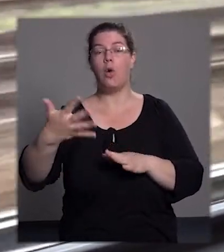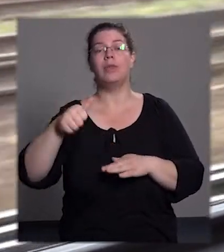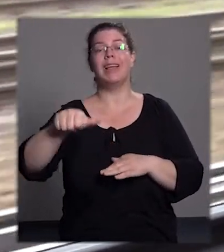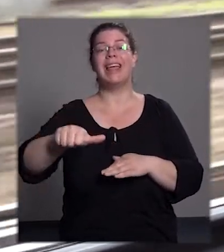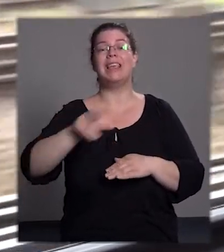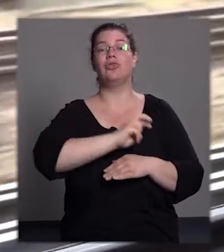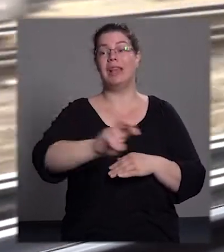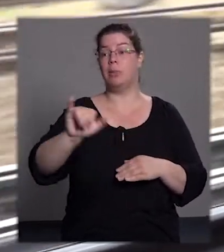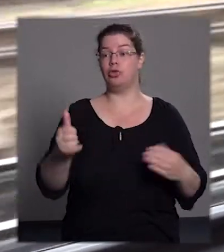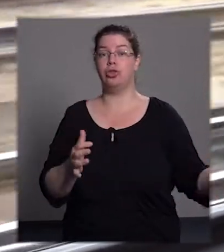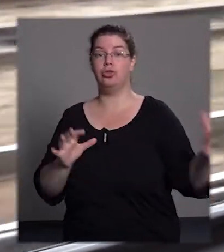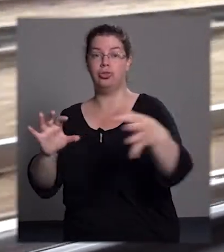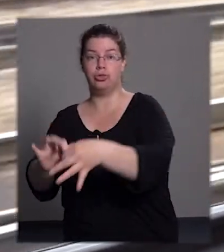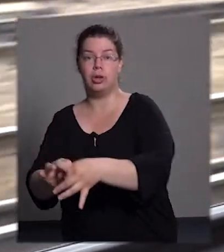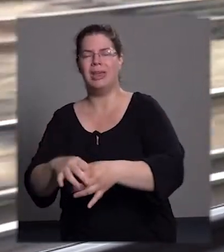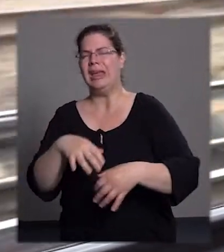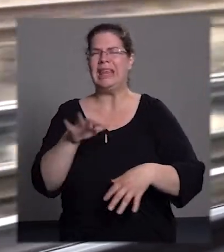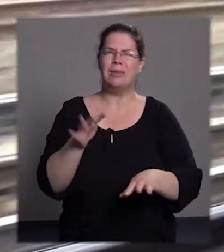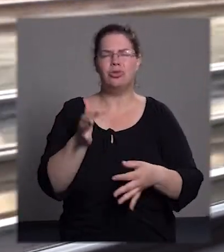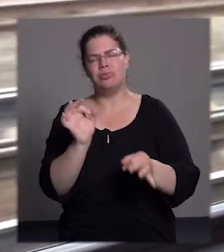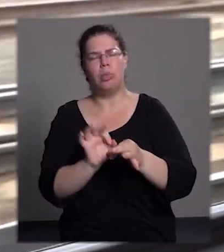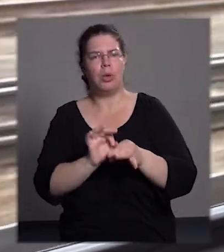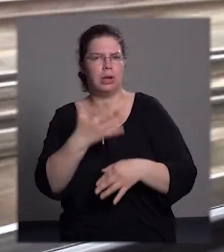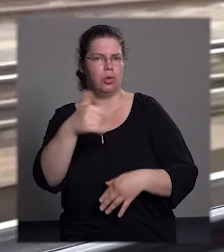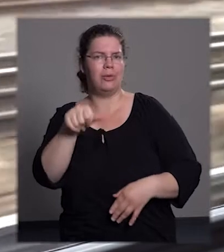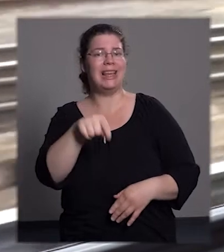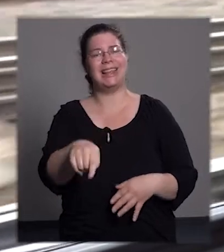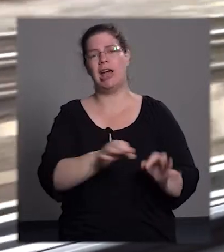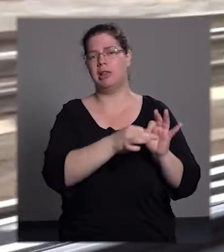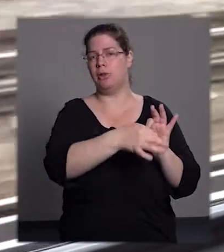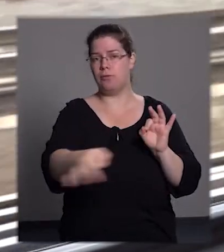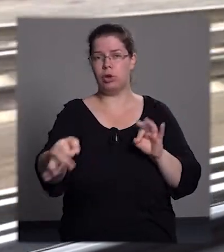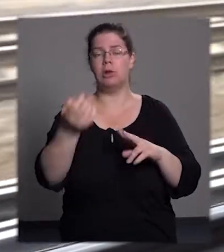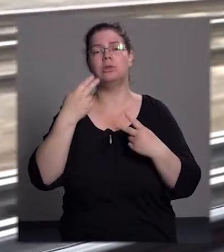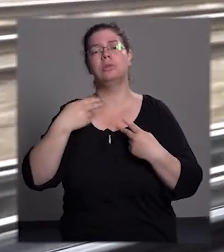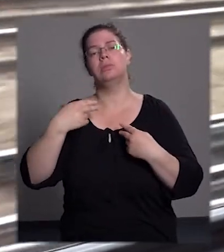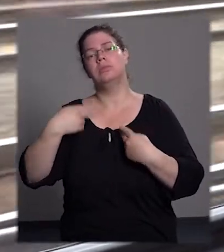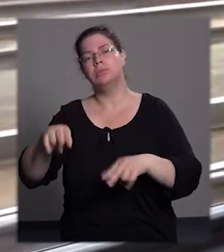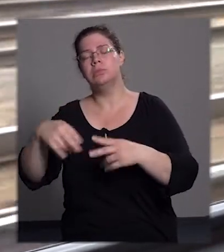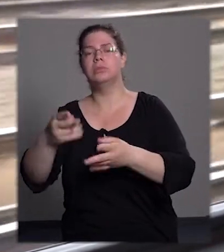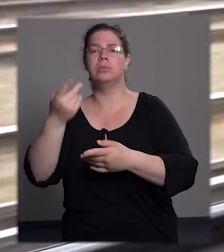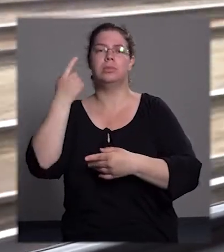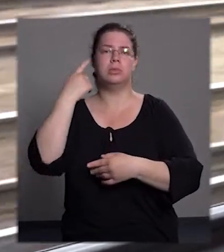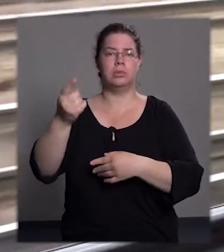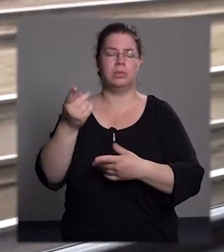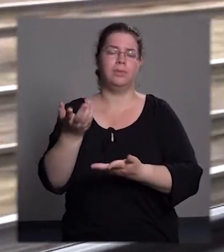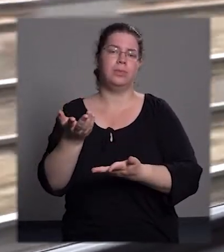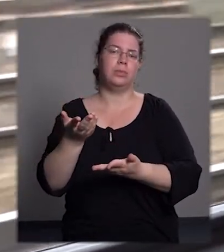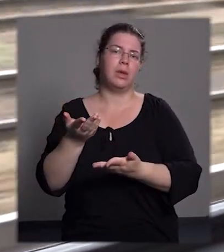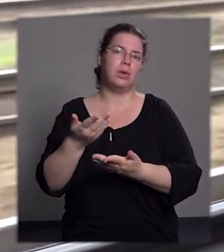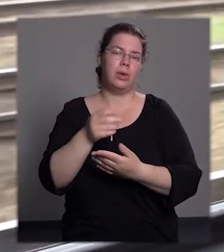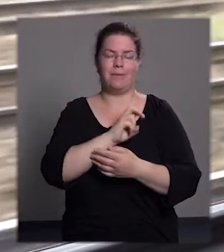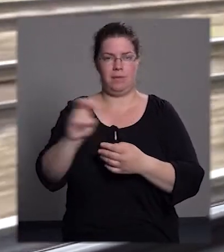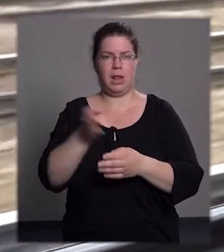is, nem pont az 51-est, de hogy ezen a vonalon tudjon bemenni az 51-es vonalán haladva egy